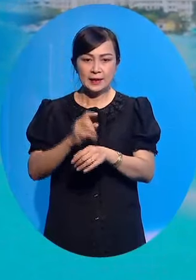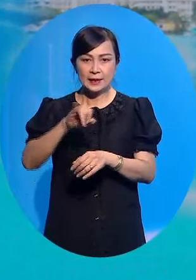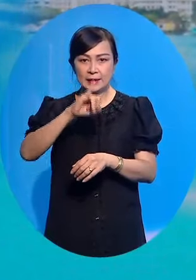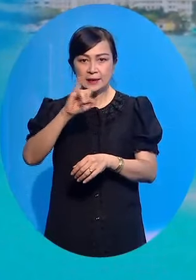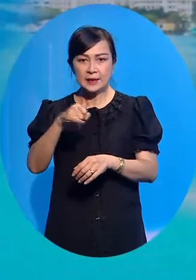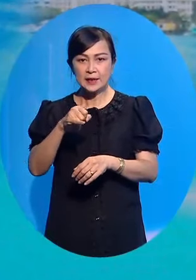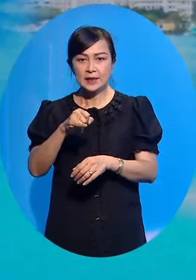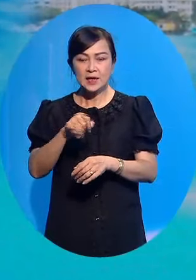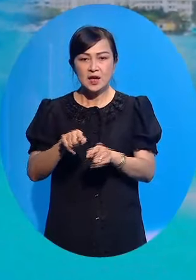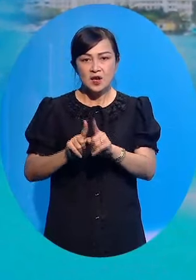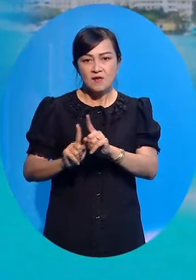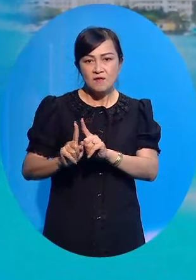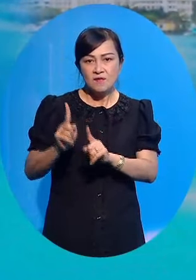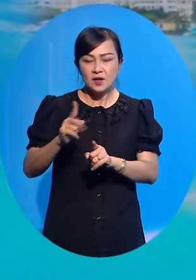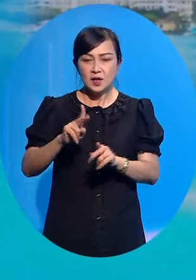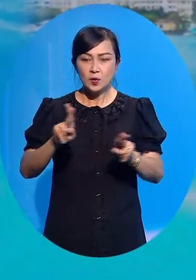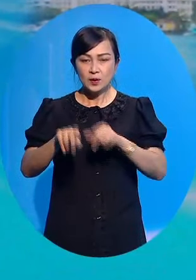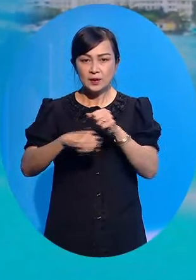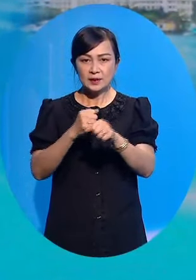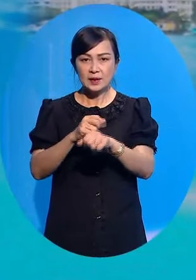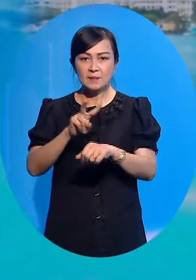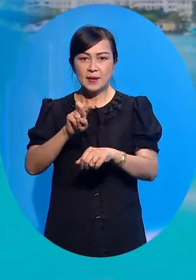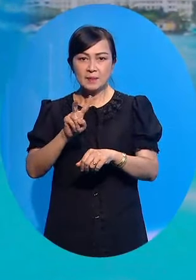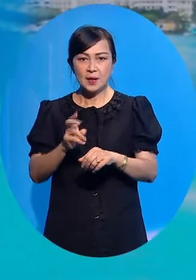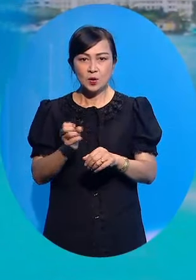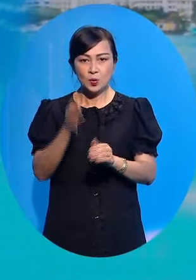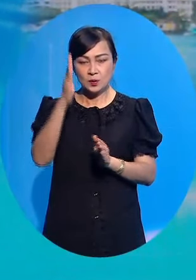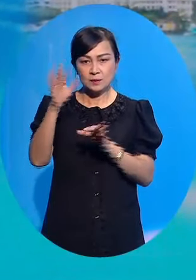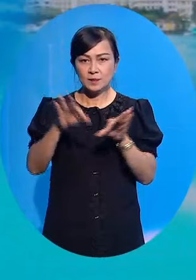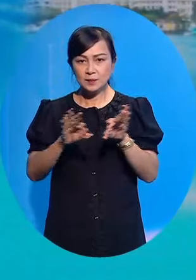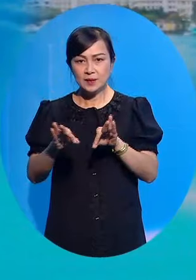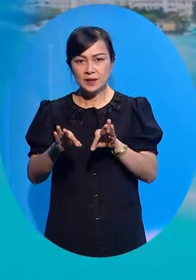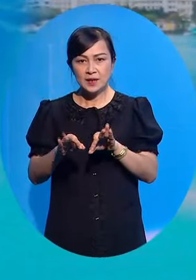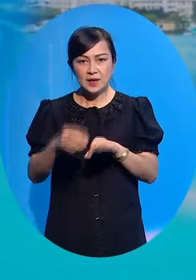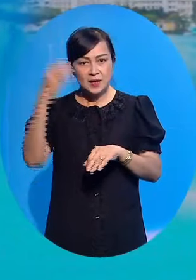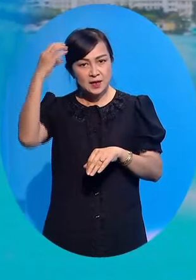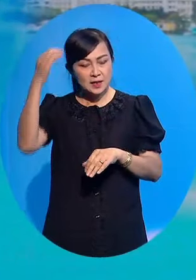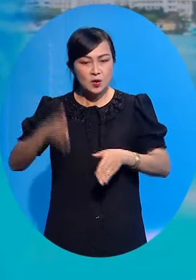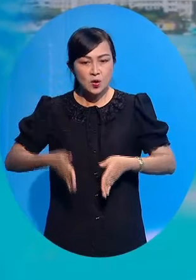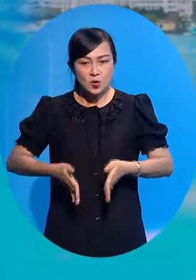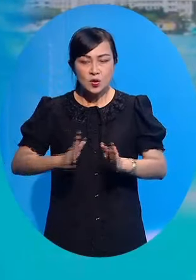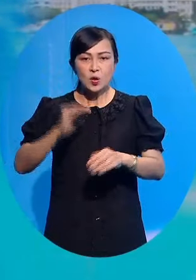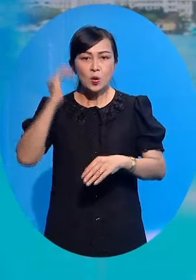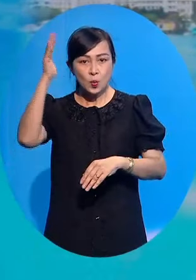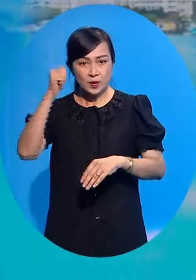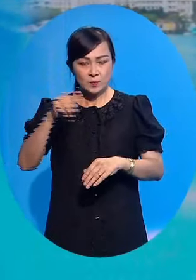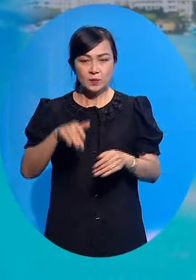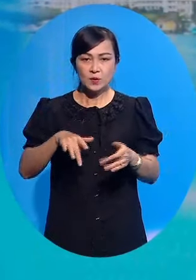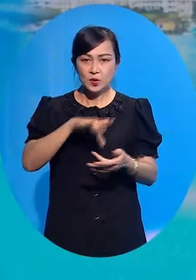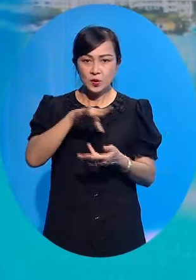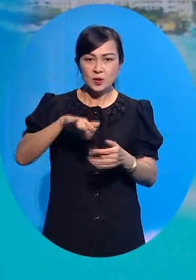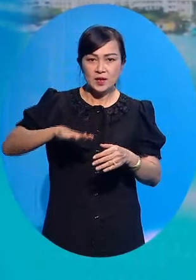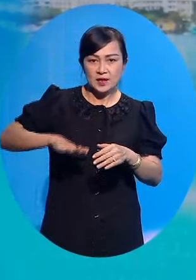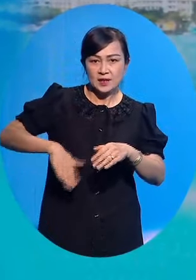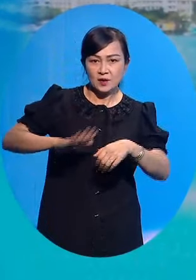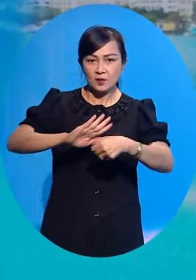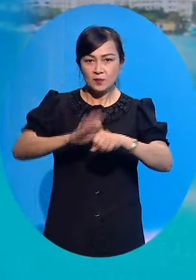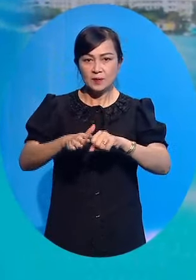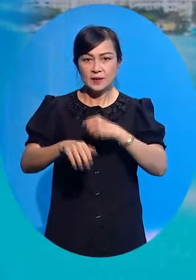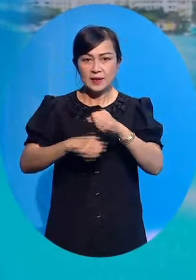một trong các ngành vượt chỉ tiêu kế hoạch năm 2022 của thành phố Hồ Chí Minh, đánh dấu chặng đường quan trọng của ngành du lịch sau đại dịch